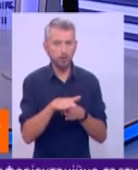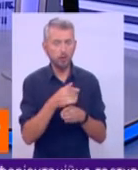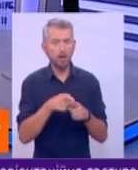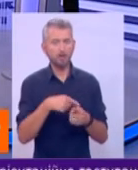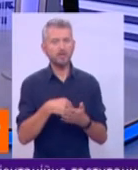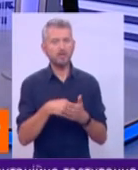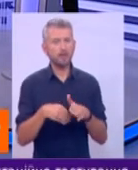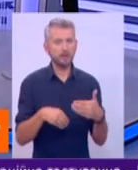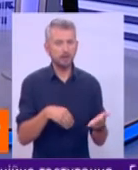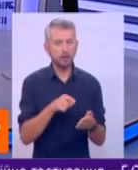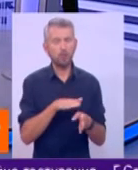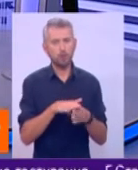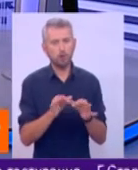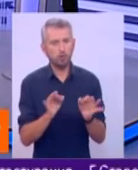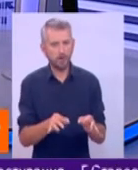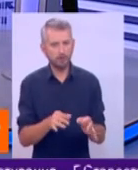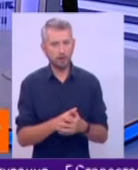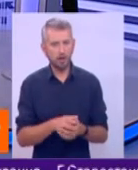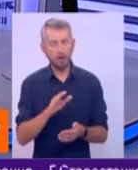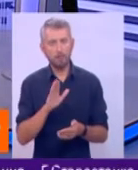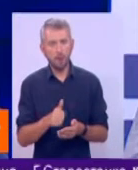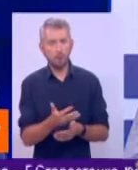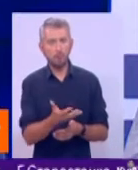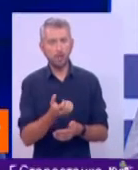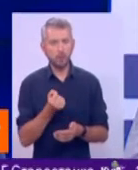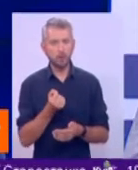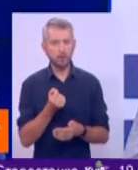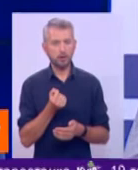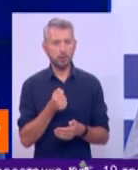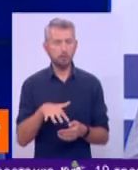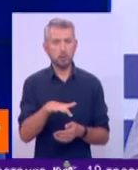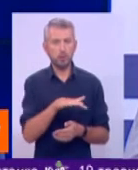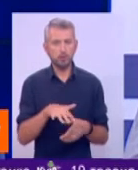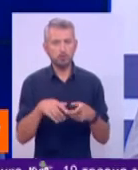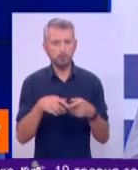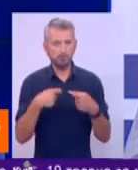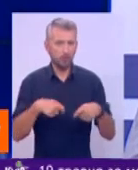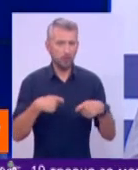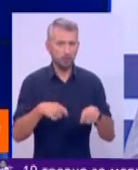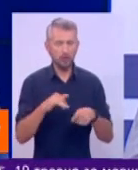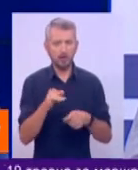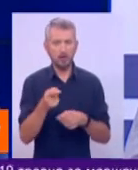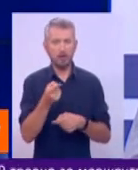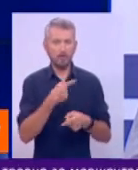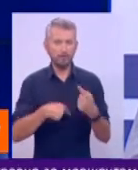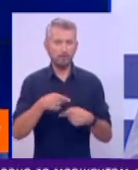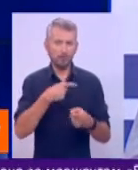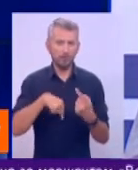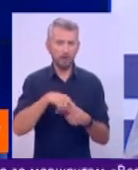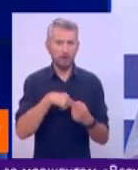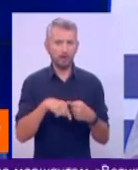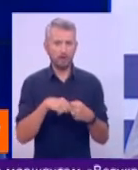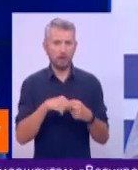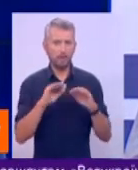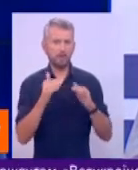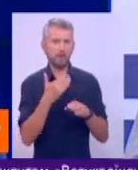финансовая сторона, она полностью оправдана. То есть потом полученные площади продаются и возвращается этот там микрокредит